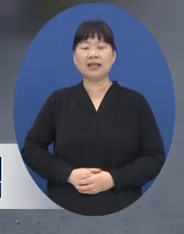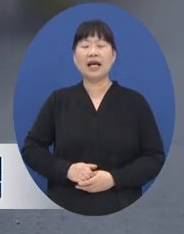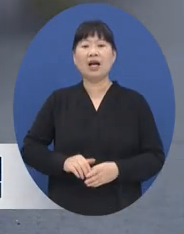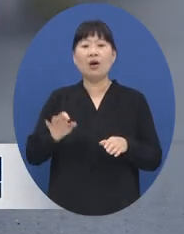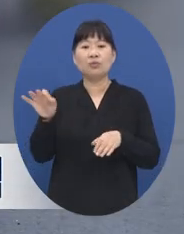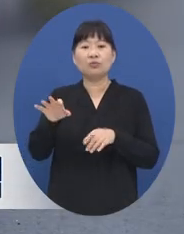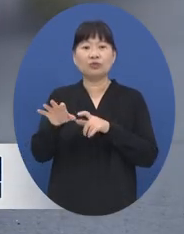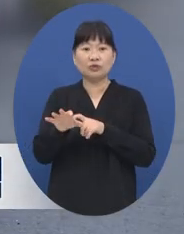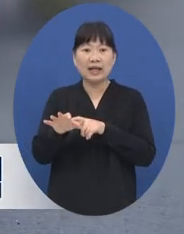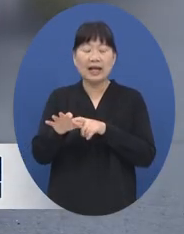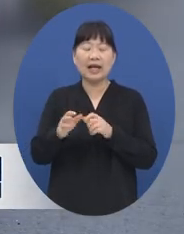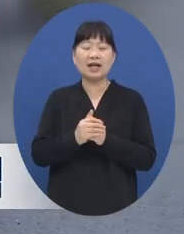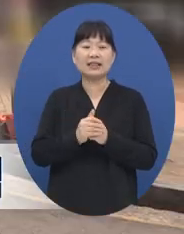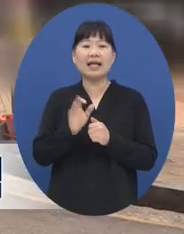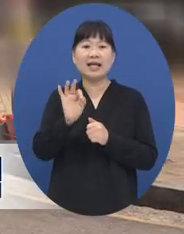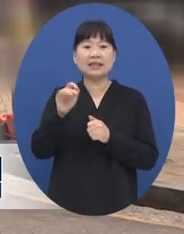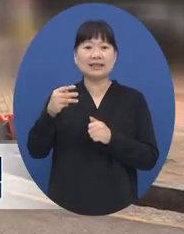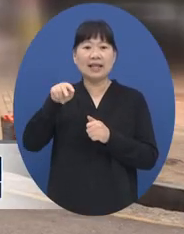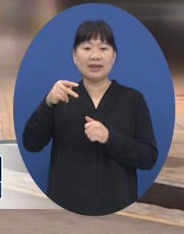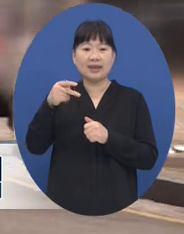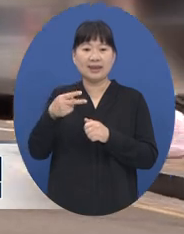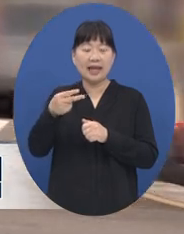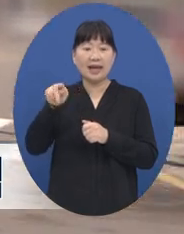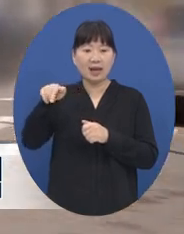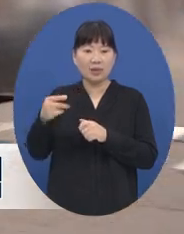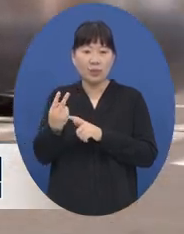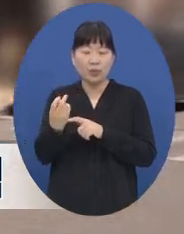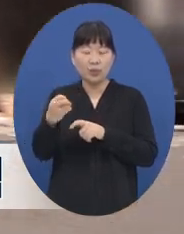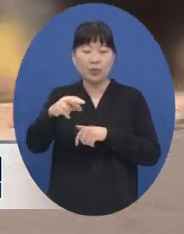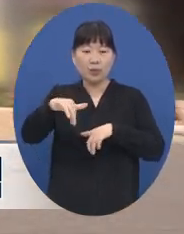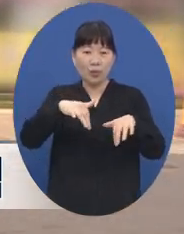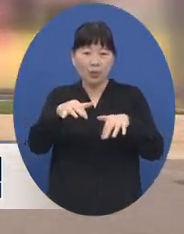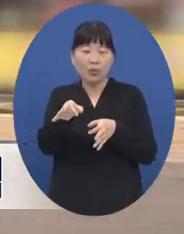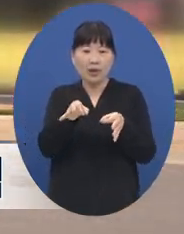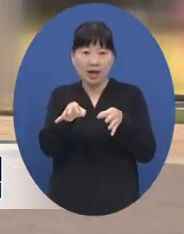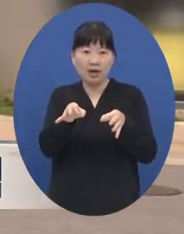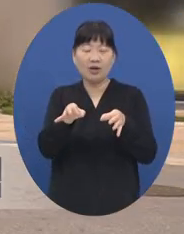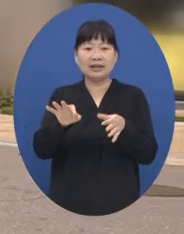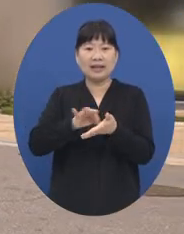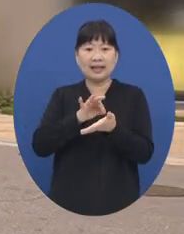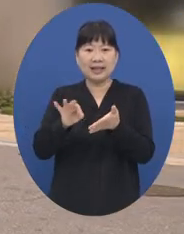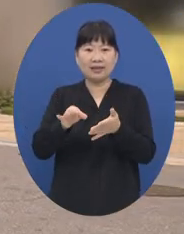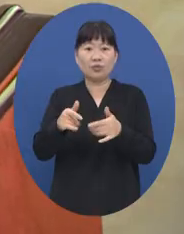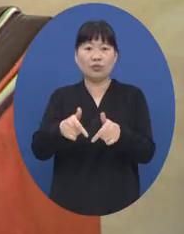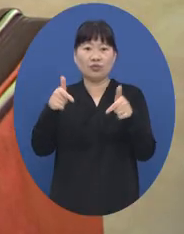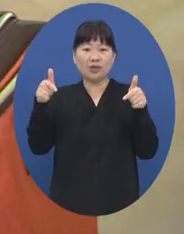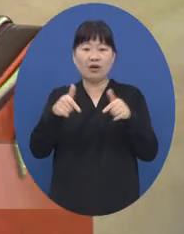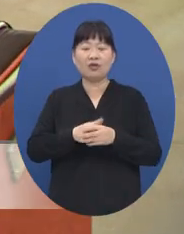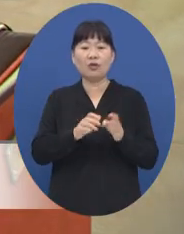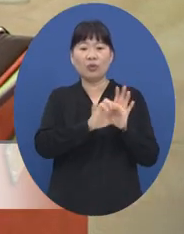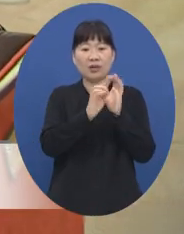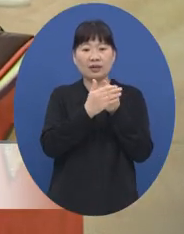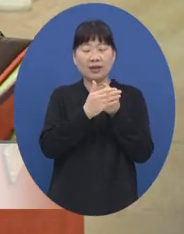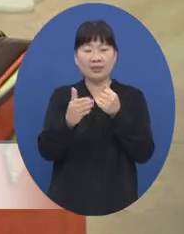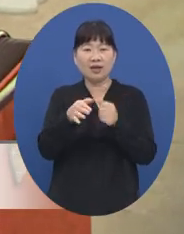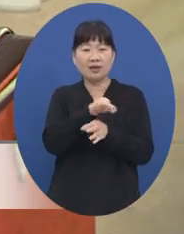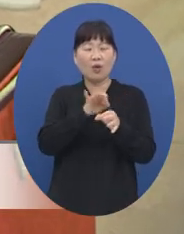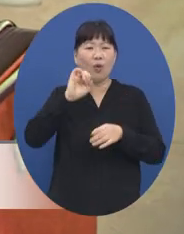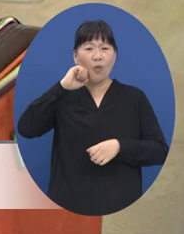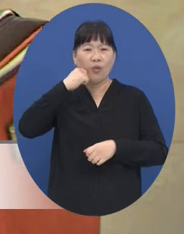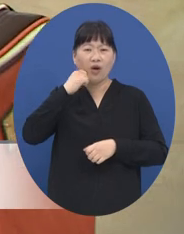민간 투자 사업 운영 수의 추억과 홀 목상 권 공동체 지원 사업 예산도 커졌습니다 콜은 알고 로 경영난을 겪는